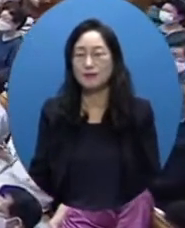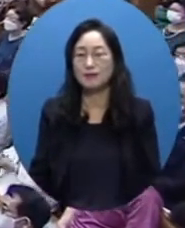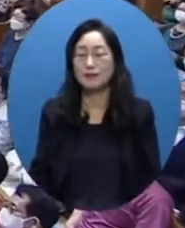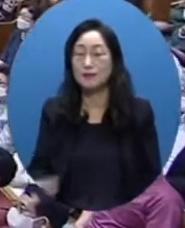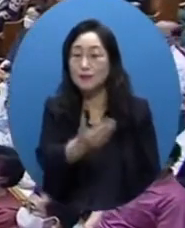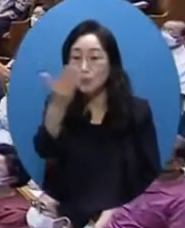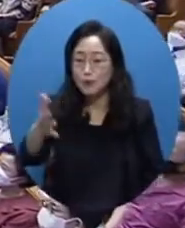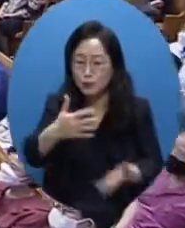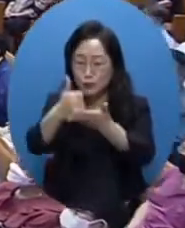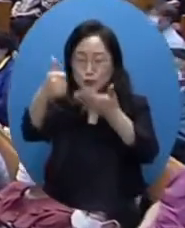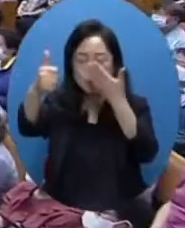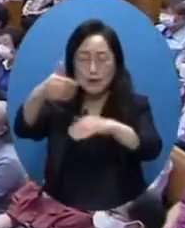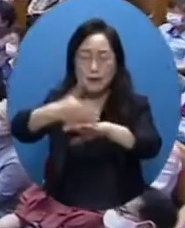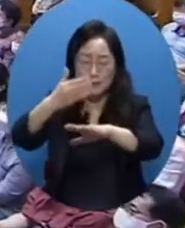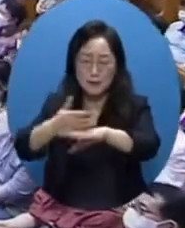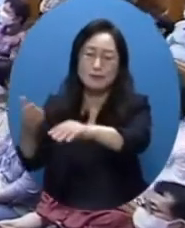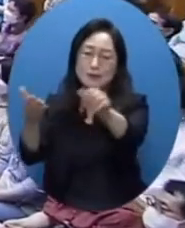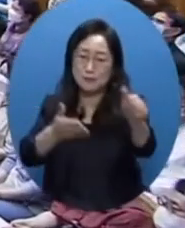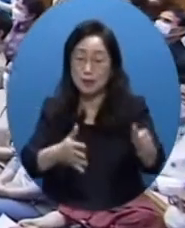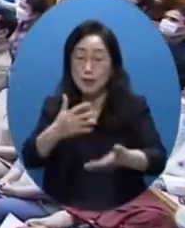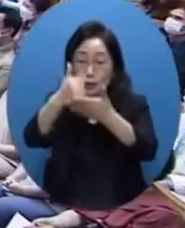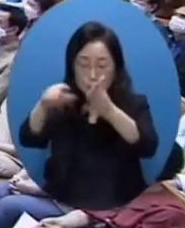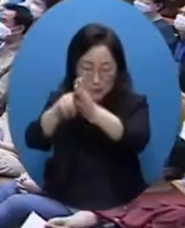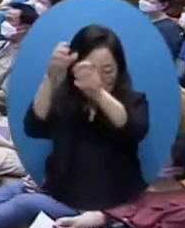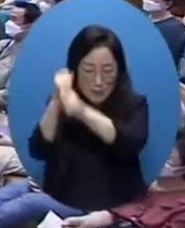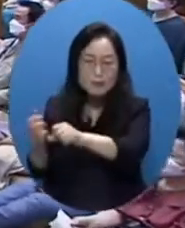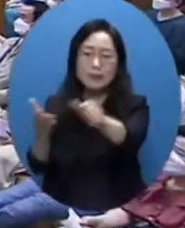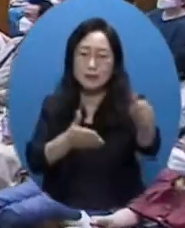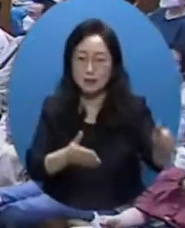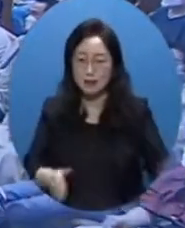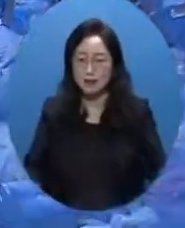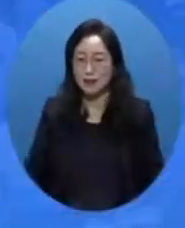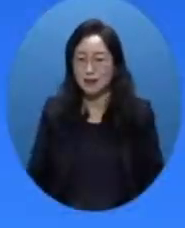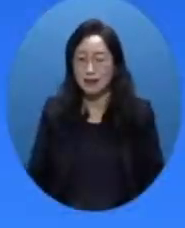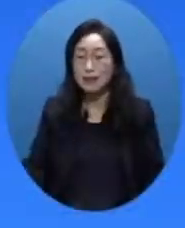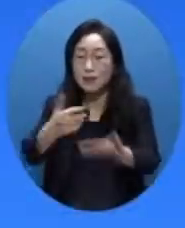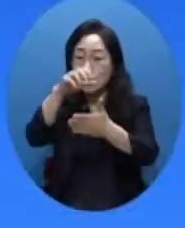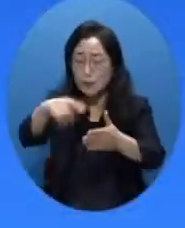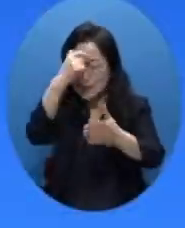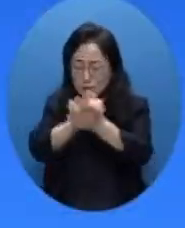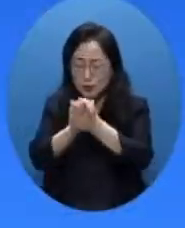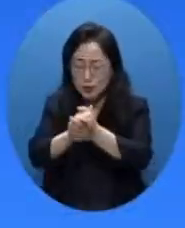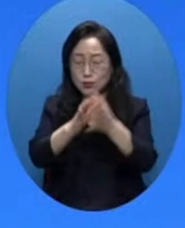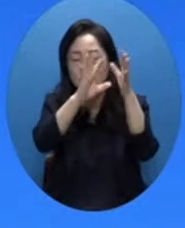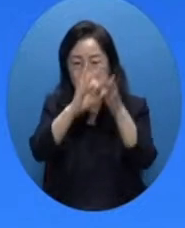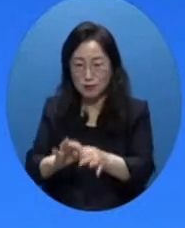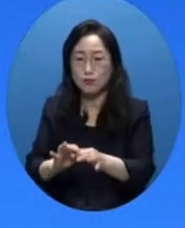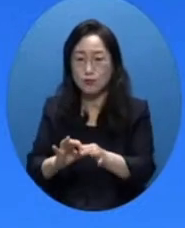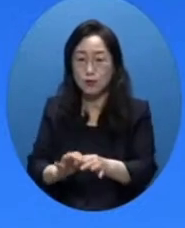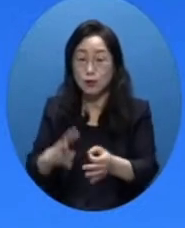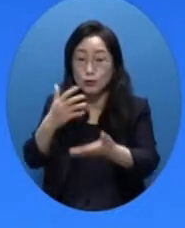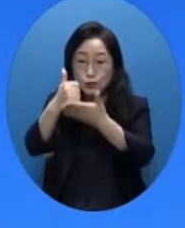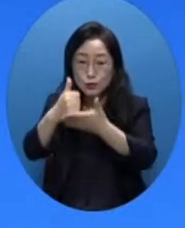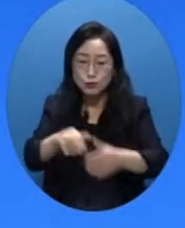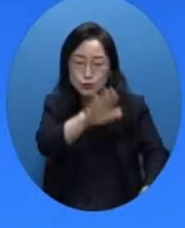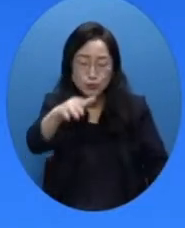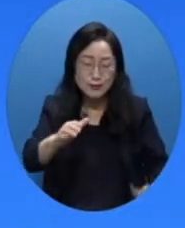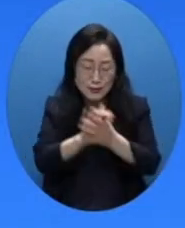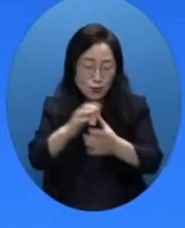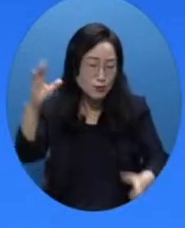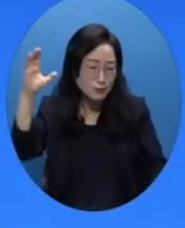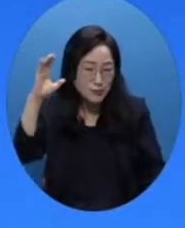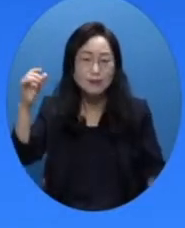여러분 주님께 감사하시기 바랍니다. 주님을 의지하시기 바랍니다. 주님 앞에 기도하고 또 기도하고 또 기도하면 주님께서 우리의 기도를